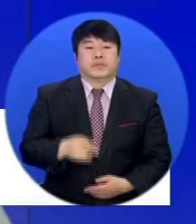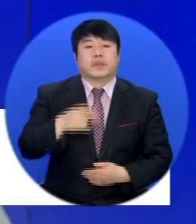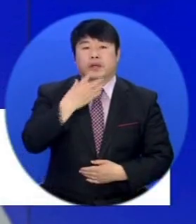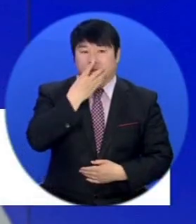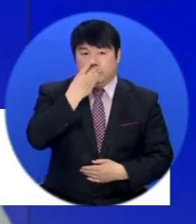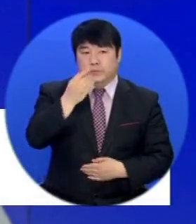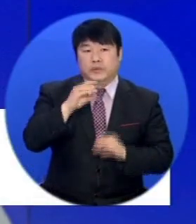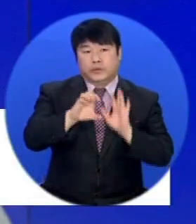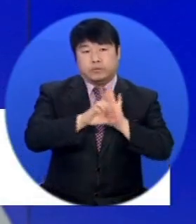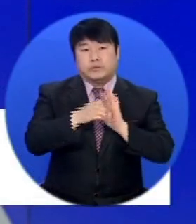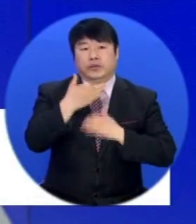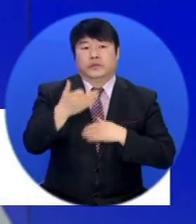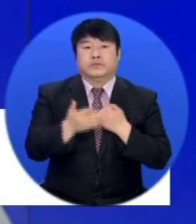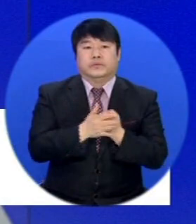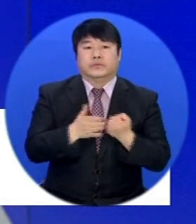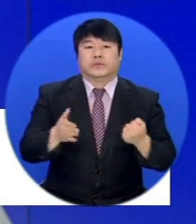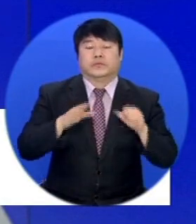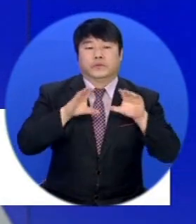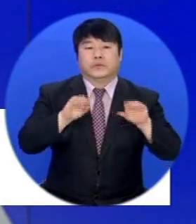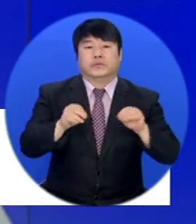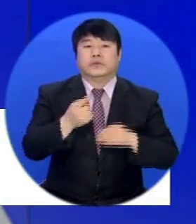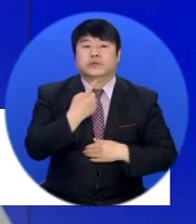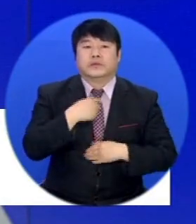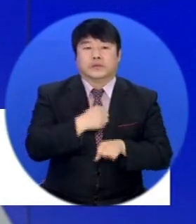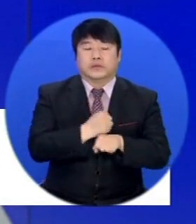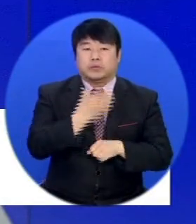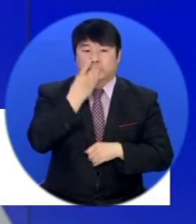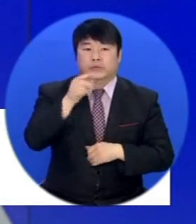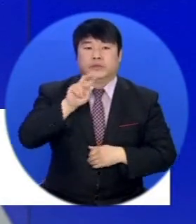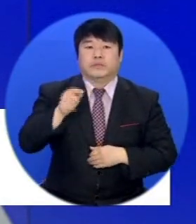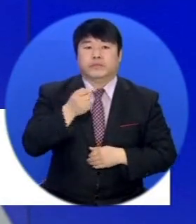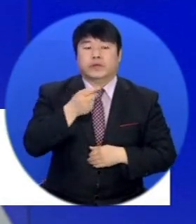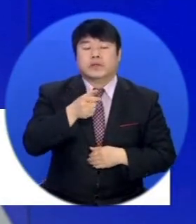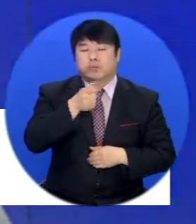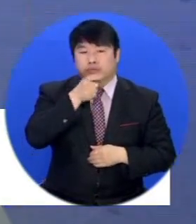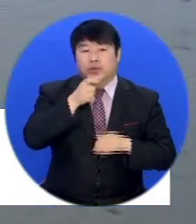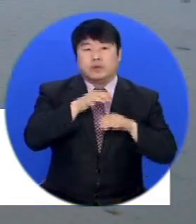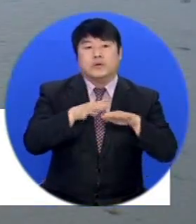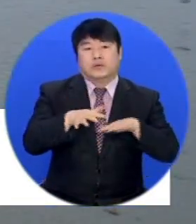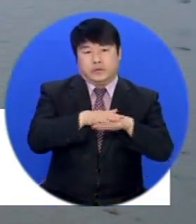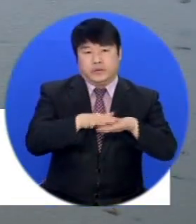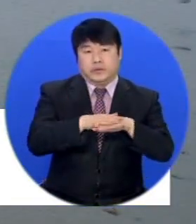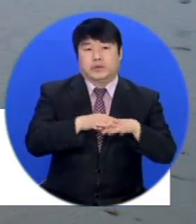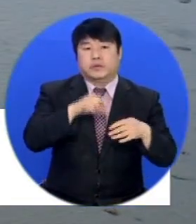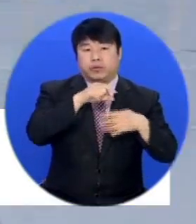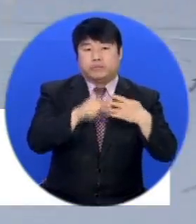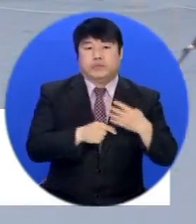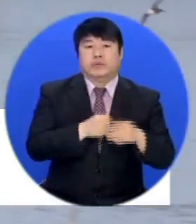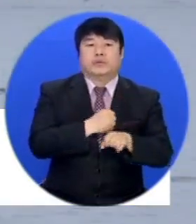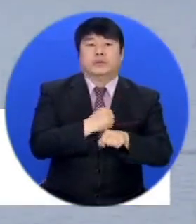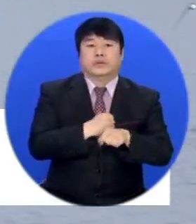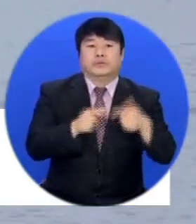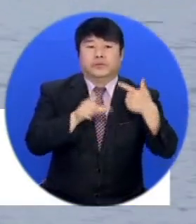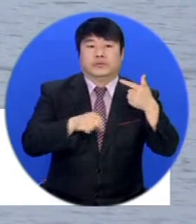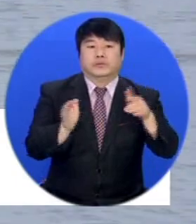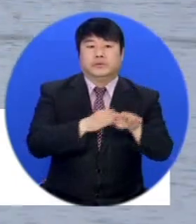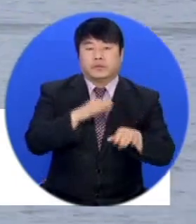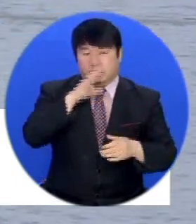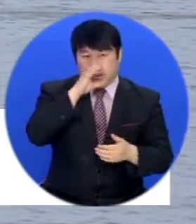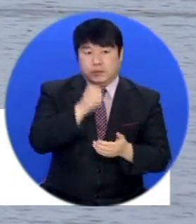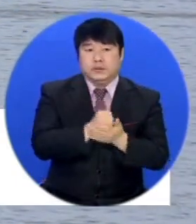순천시가 코로나19로 인해 잠정 중단했던 순천만습지 생태체험 프로그램을 다음 달부터 정상